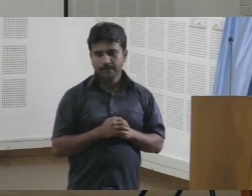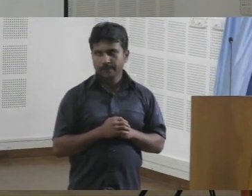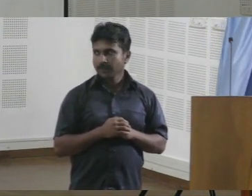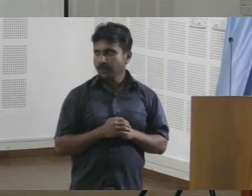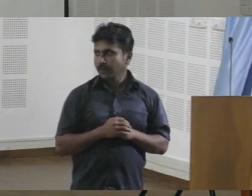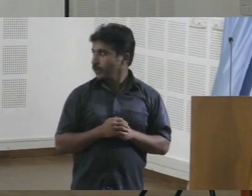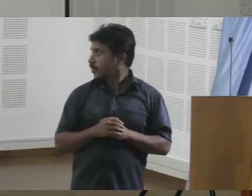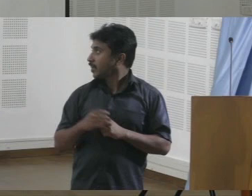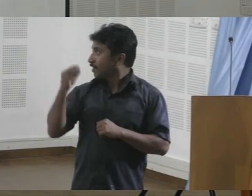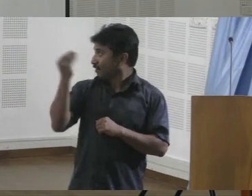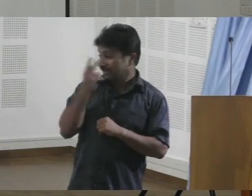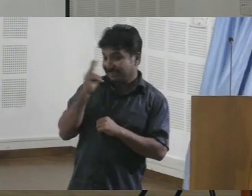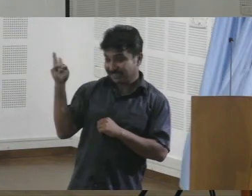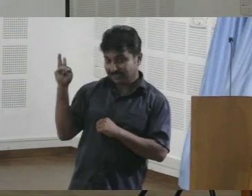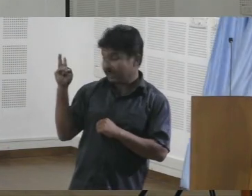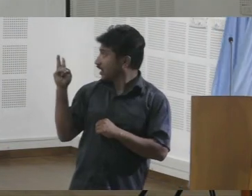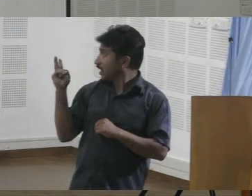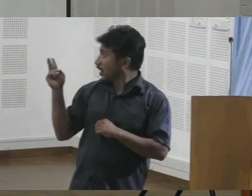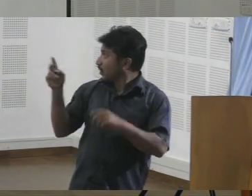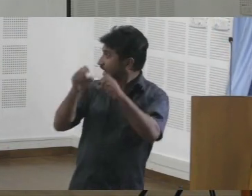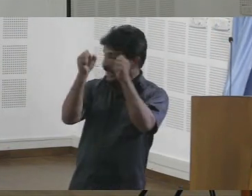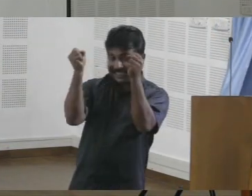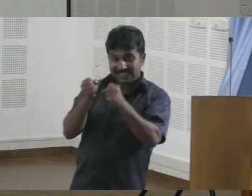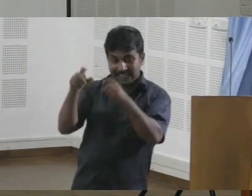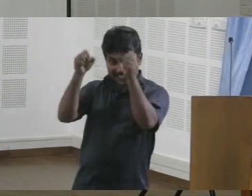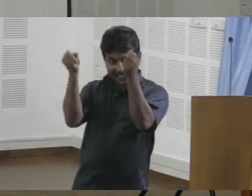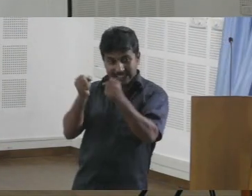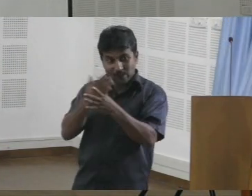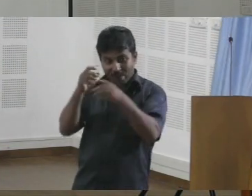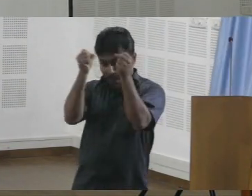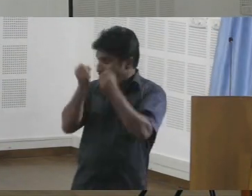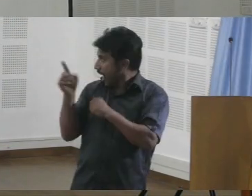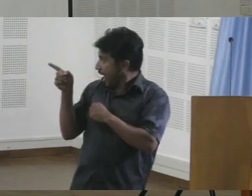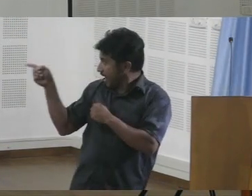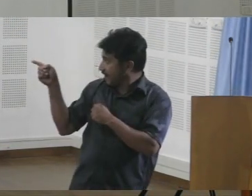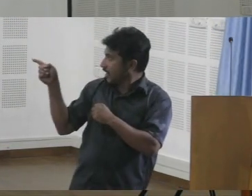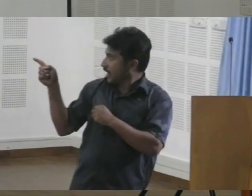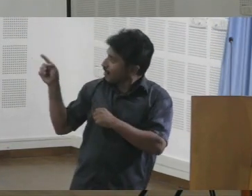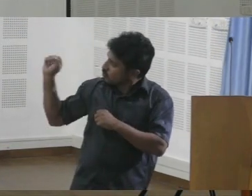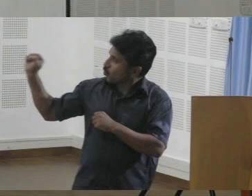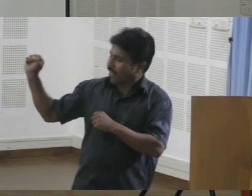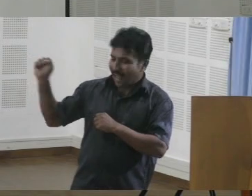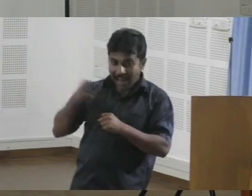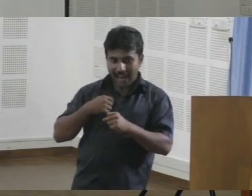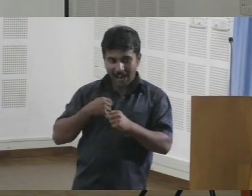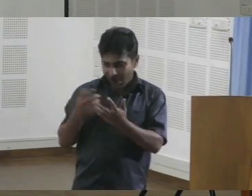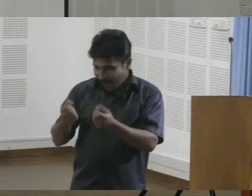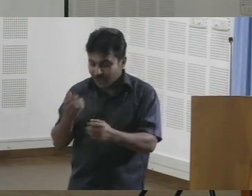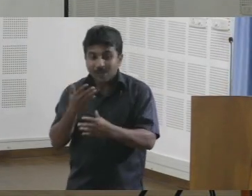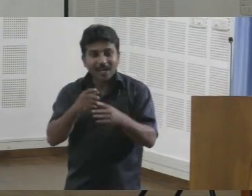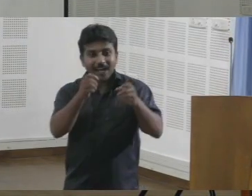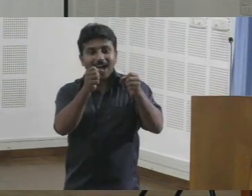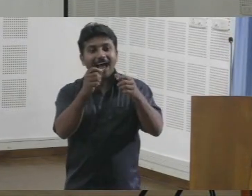ആ പിക്ചറിൽ കാണുന്നതും ഒരു വർക്ക് സിസ്റ്റം അവിടെ ഉണ്ട്. അപ്പോൾ അതനുസരിച്ച് അവൻ തന്നെ അവൻ്റെ ആക്ടിവിറ്റീസ് എല്ലാം എടുത്ത് കംപ്ലീറ്റ് ചെയ്ത്